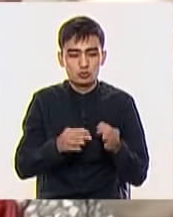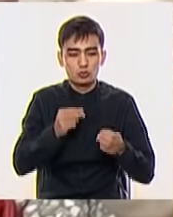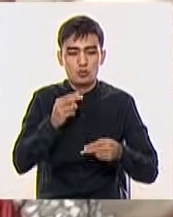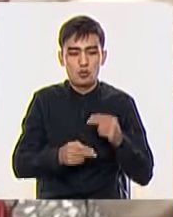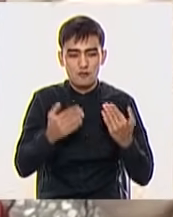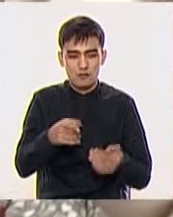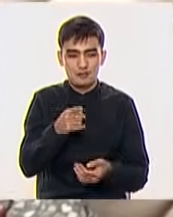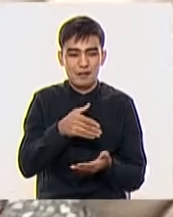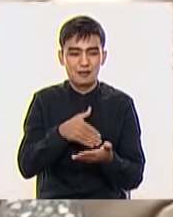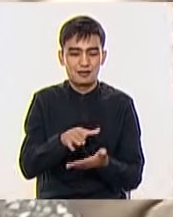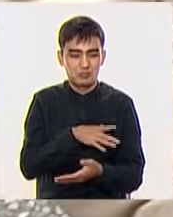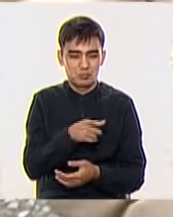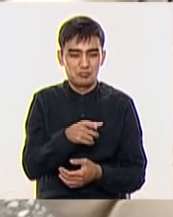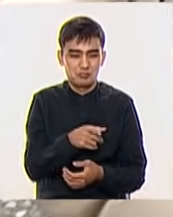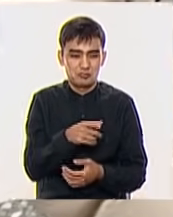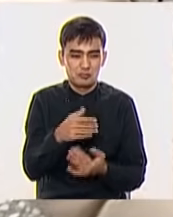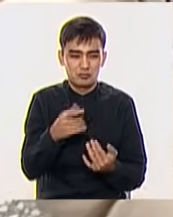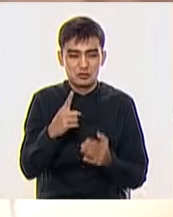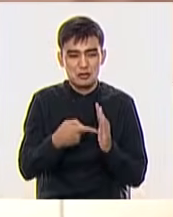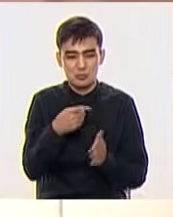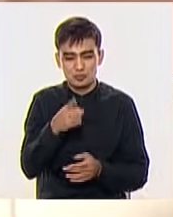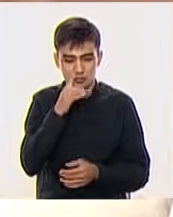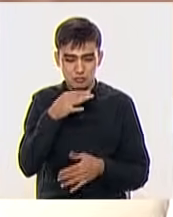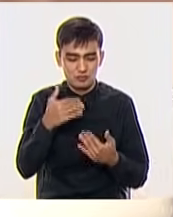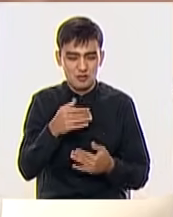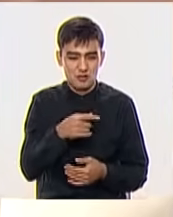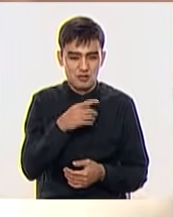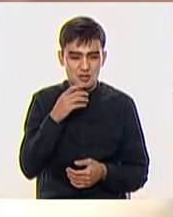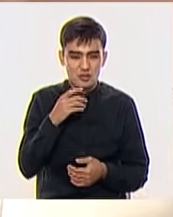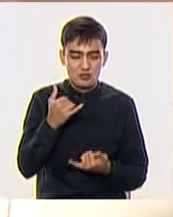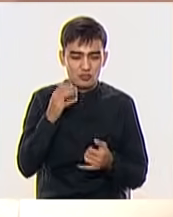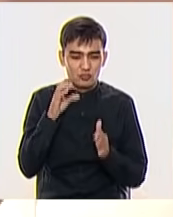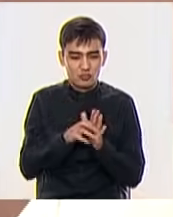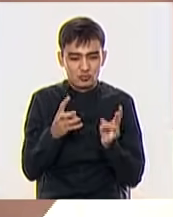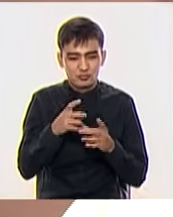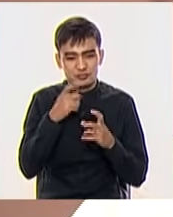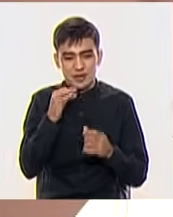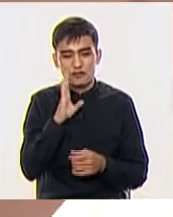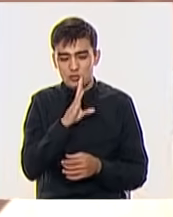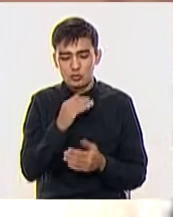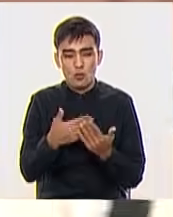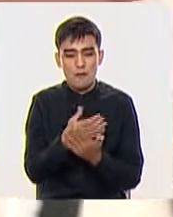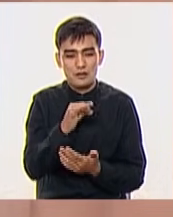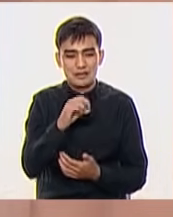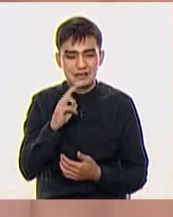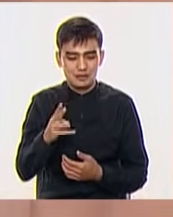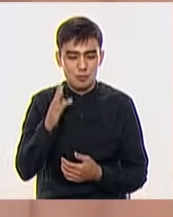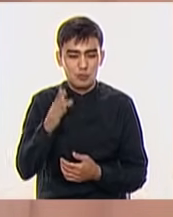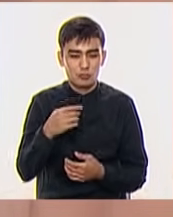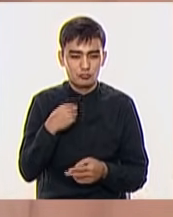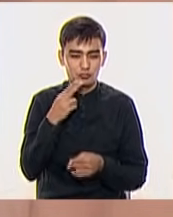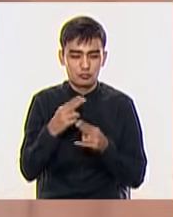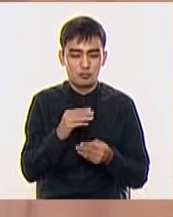закончился, и им отказано в удовлетворении их требований. Женщины, помимо апелляции, намерены выдвинуть новый иск в отношении